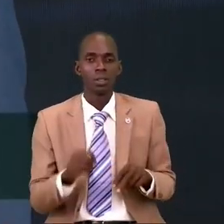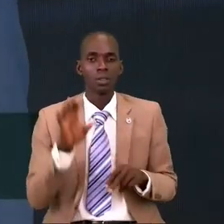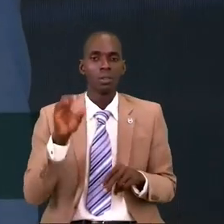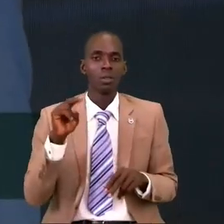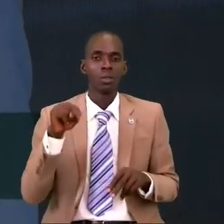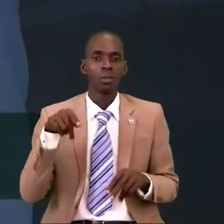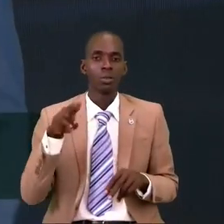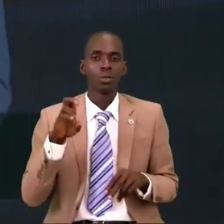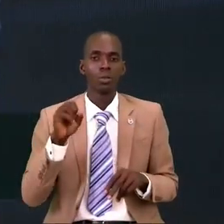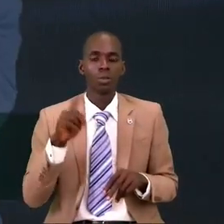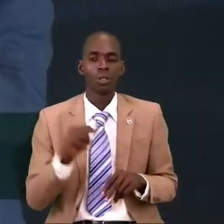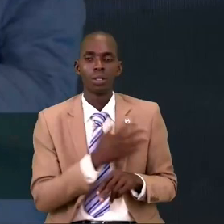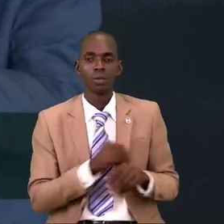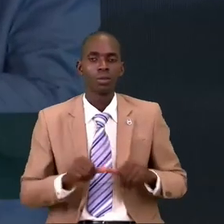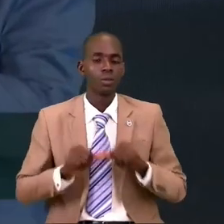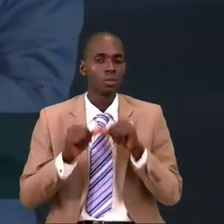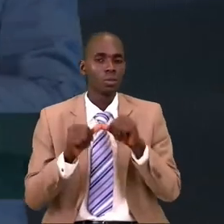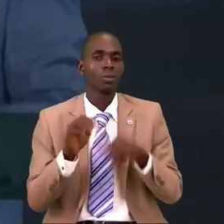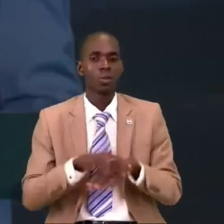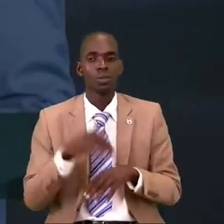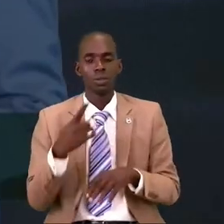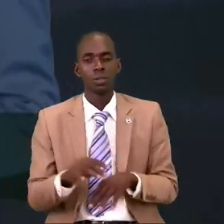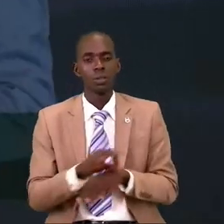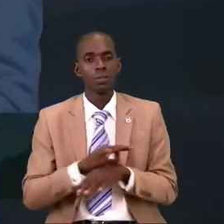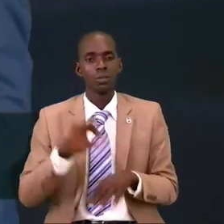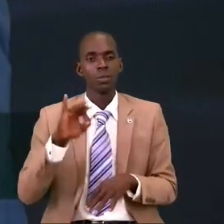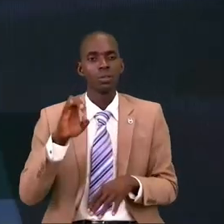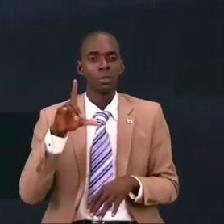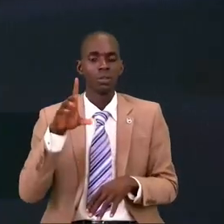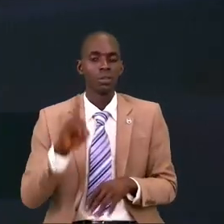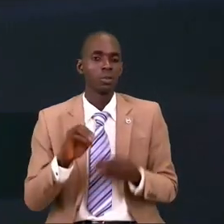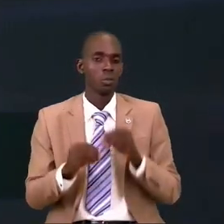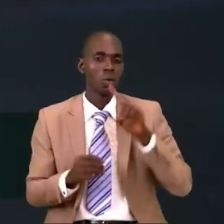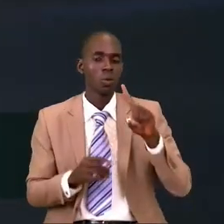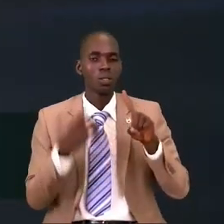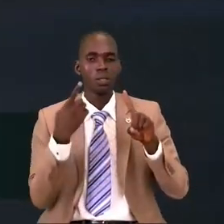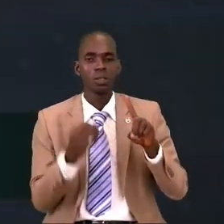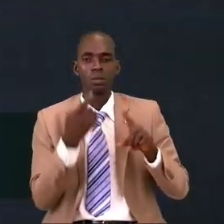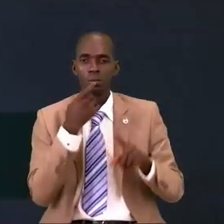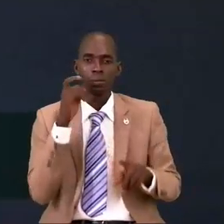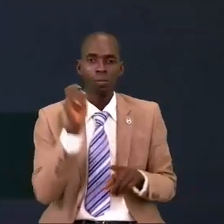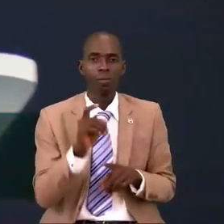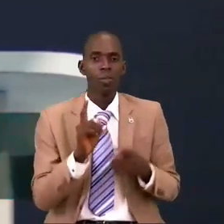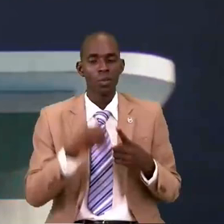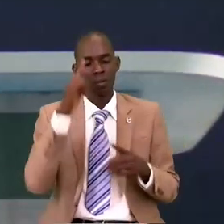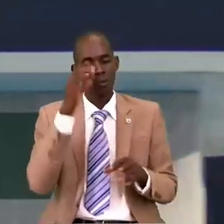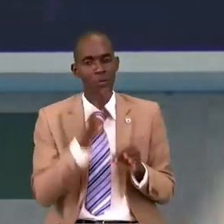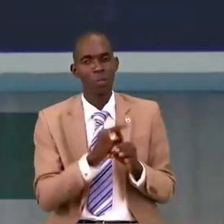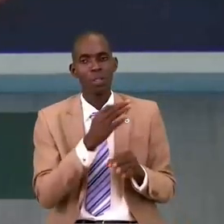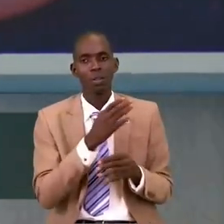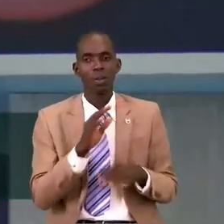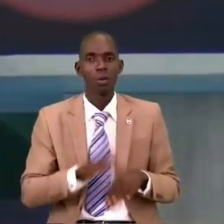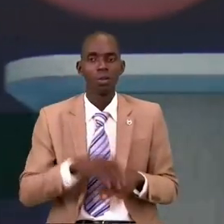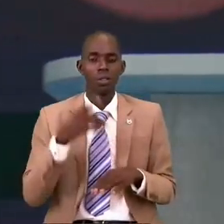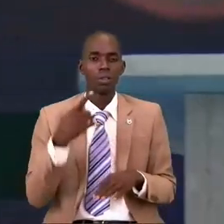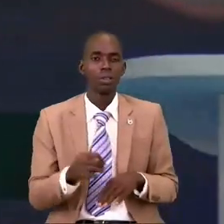commandement d'avoir foi sur le chemin, sur le terrain, tu dis pasteur. Est-ce